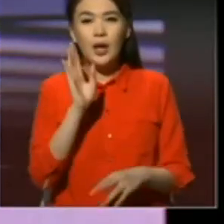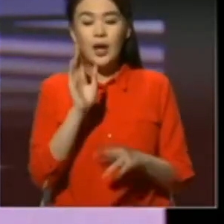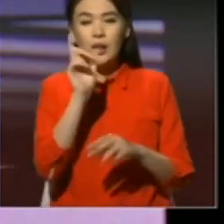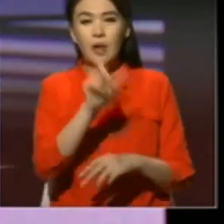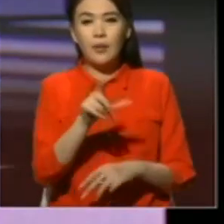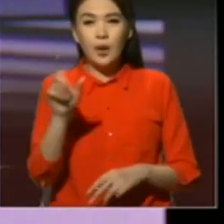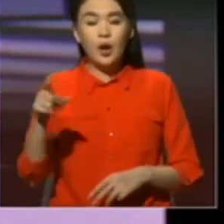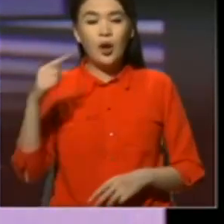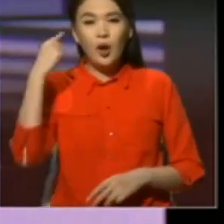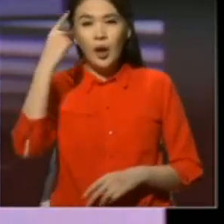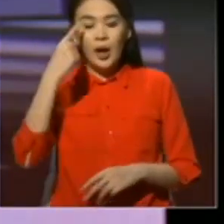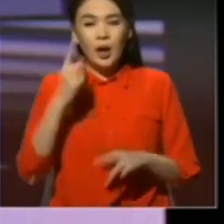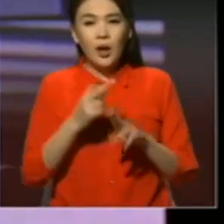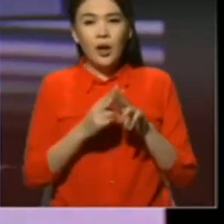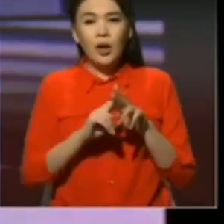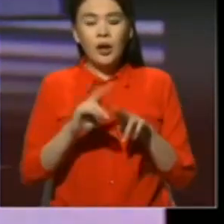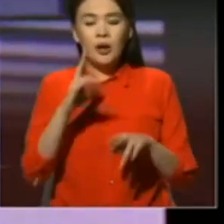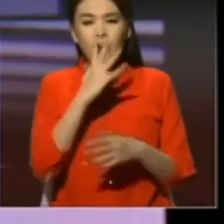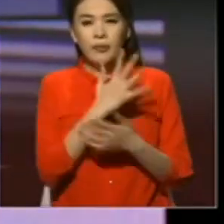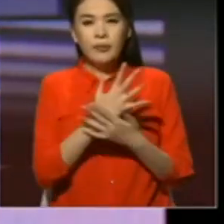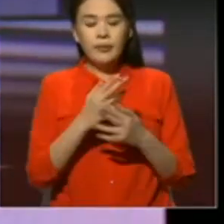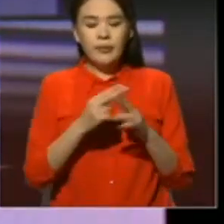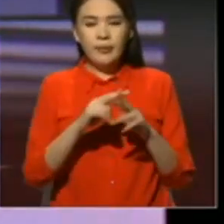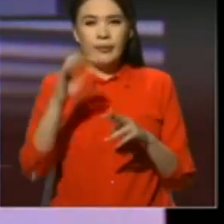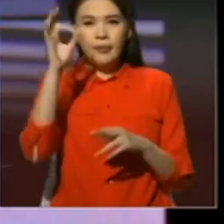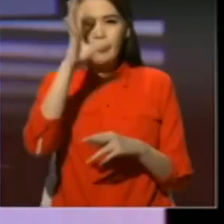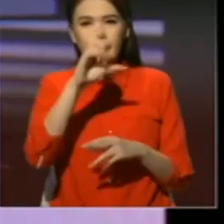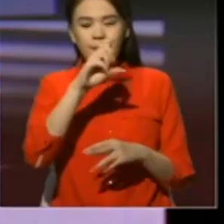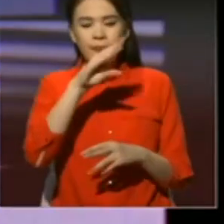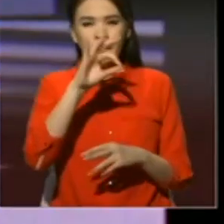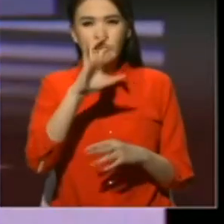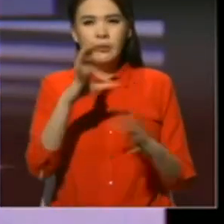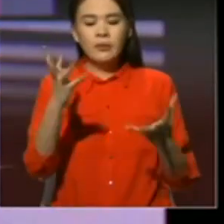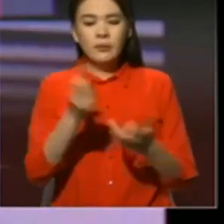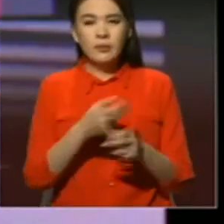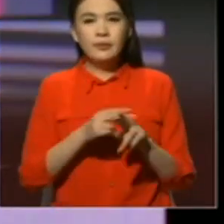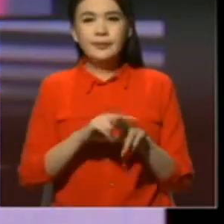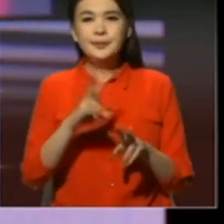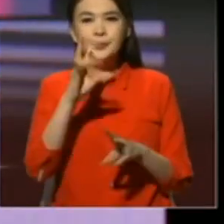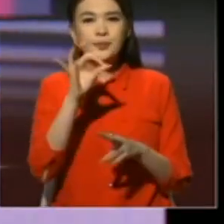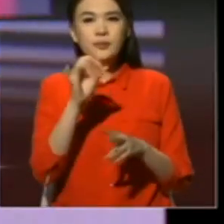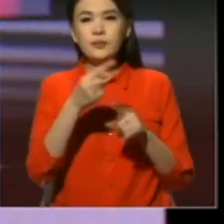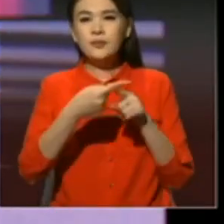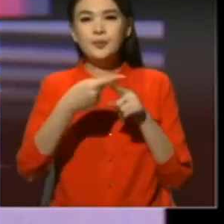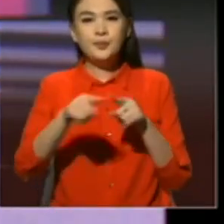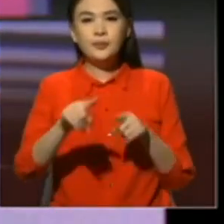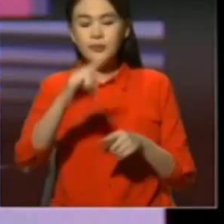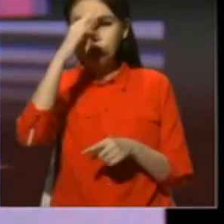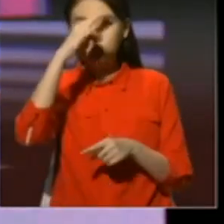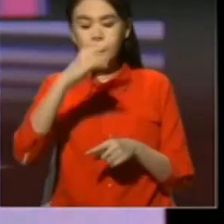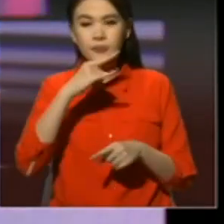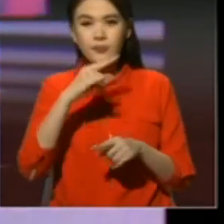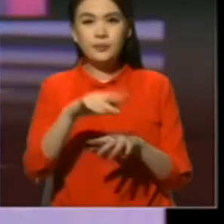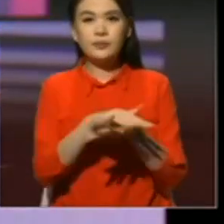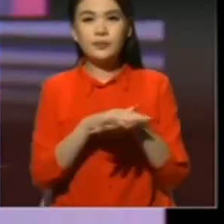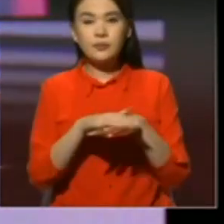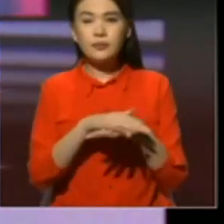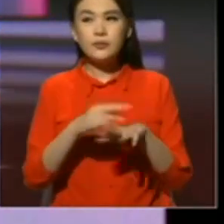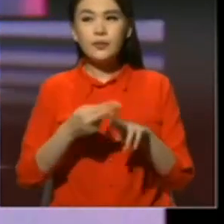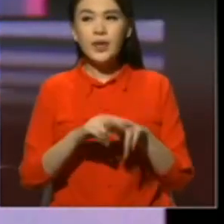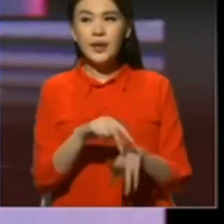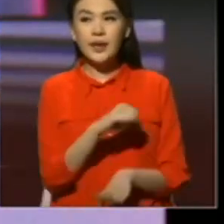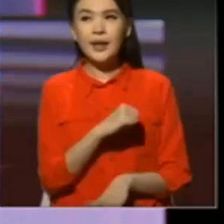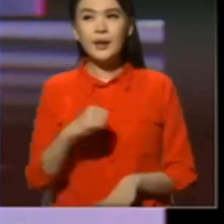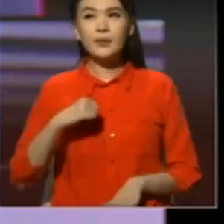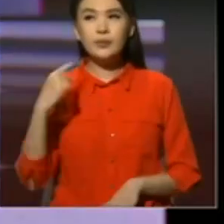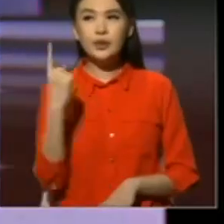халқы ассамблеясы басқа этнос өкілдері үшін арналған деп. Бірақ та ол олай емес. Қазақстан халқы ассамблеясы ең бірінші